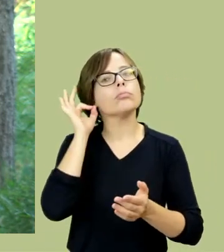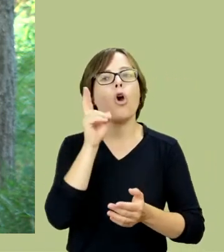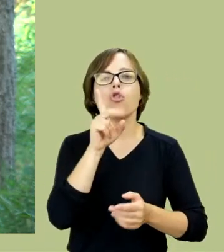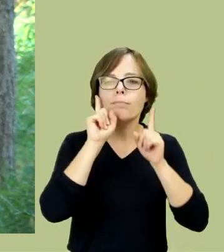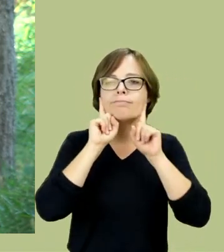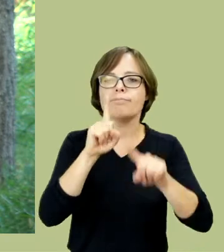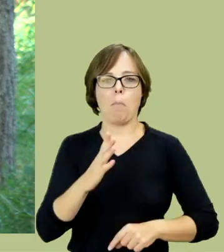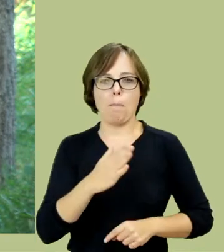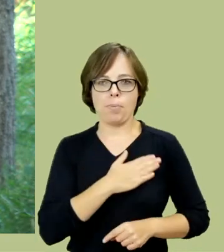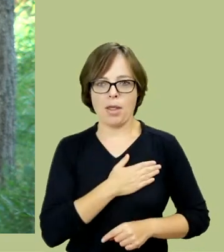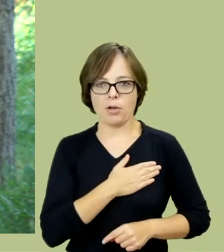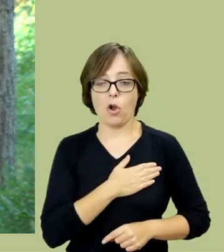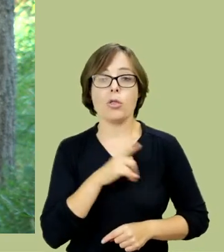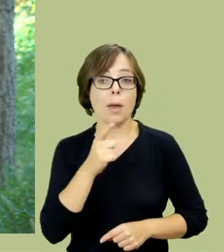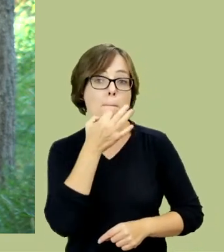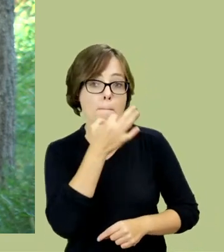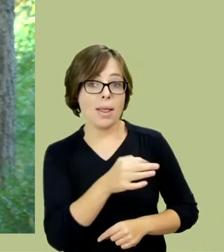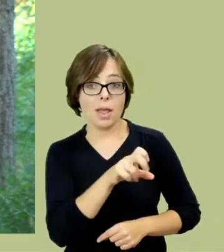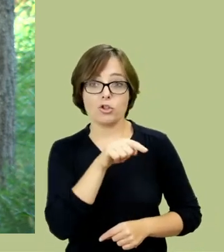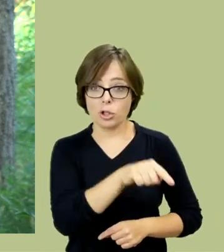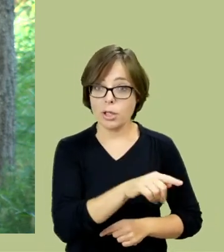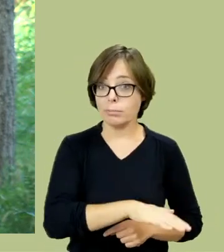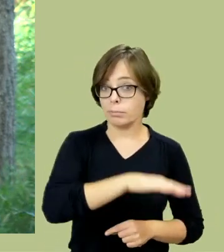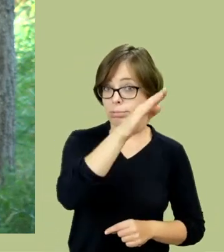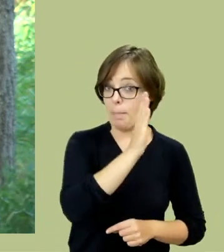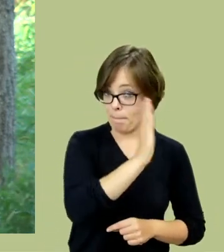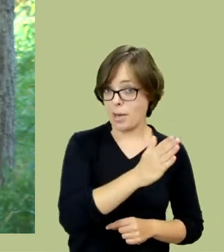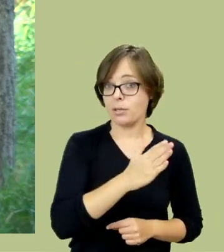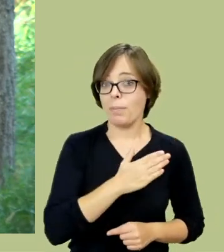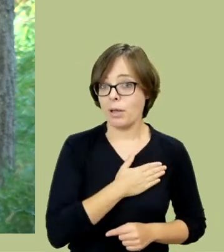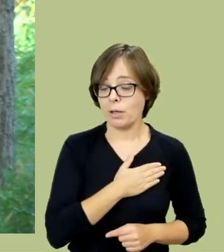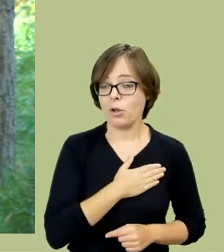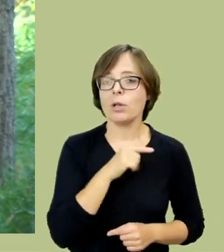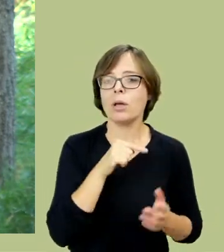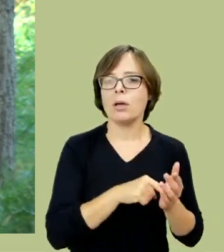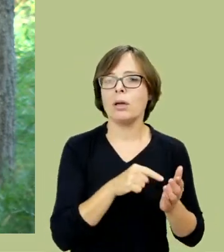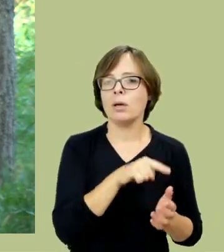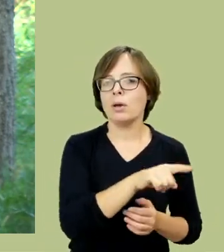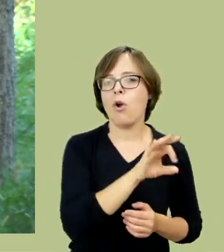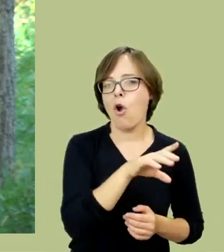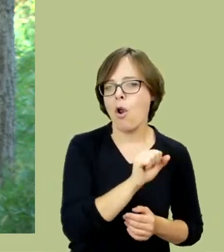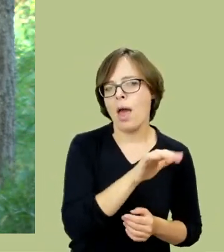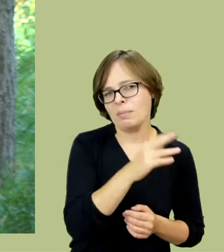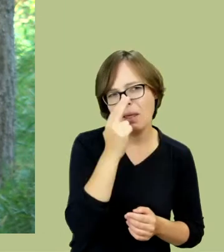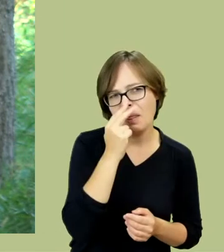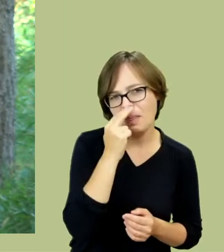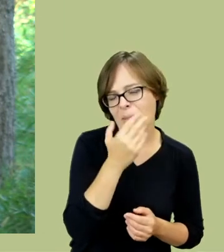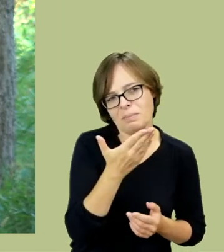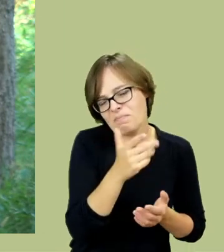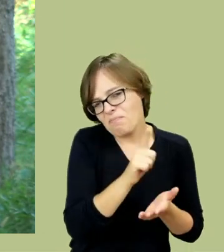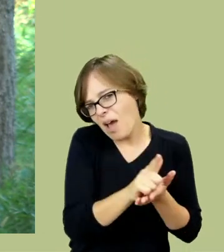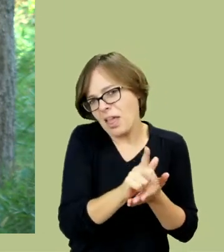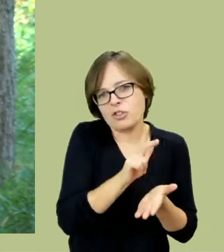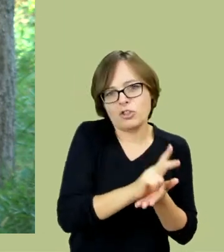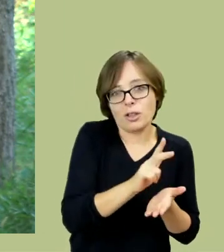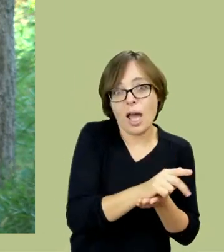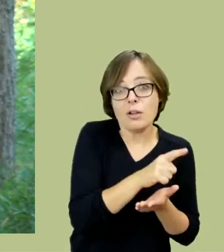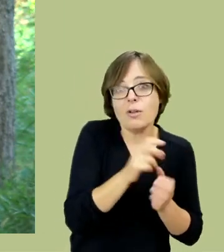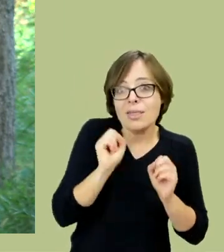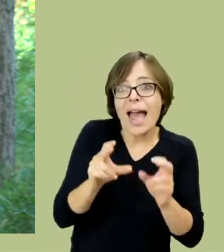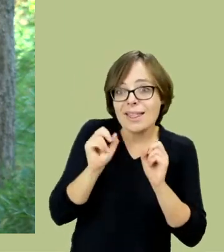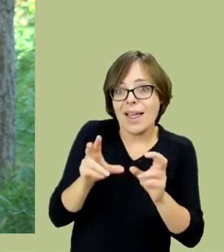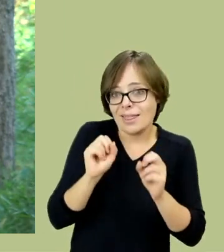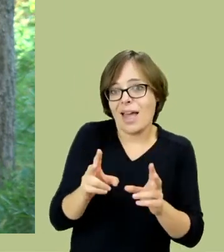I zapytała Olę, czy będziesz, Olu, taką patriotką. Ola wtedy, może kilkunastoletnia, może dwunastoletnia, z zapałem stwierdziła, że